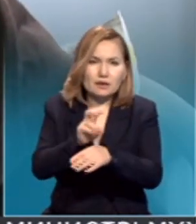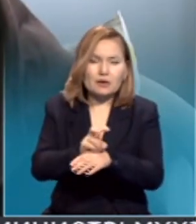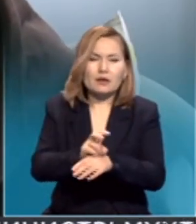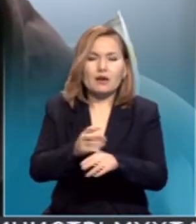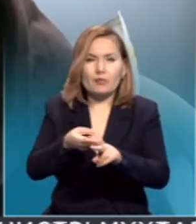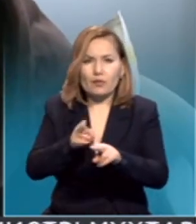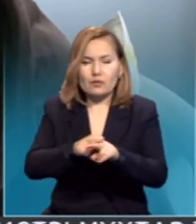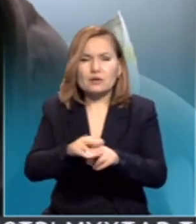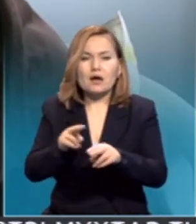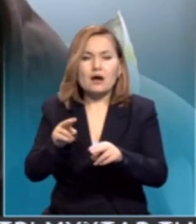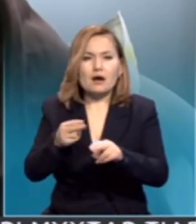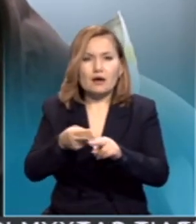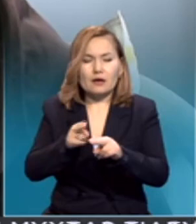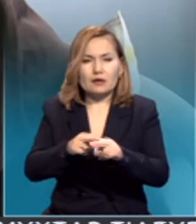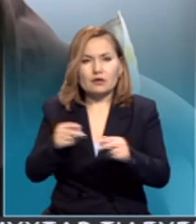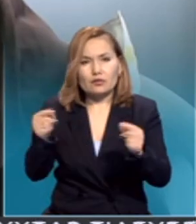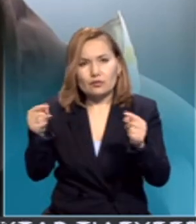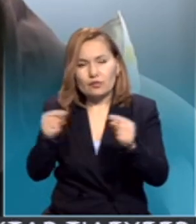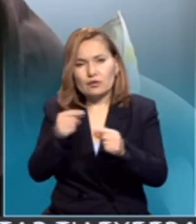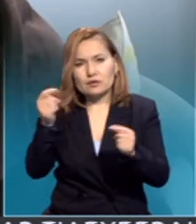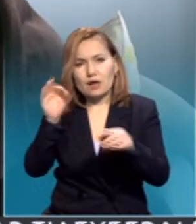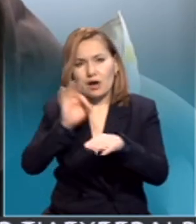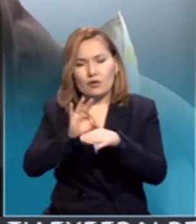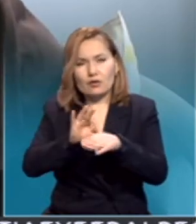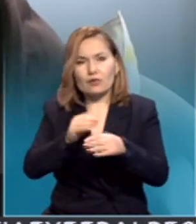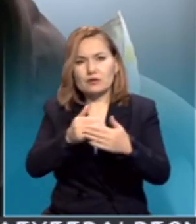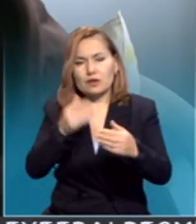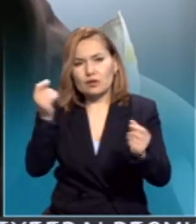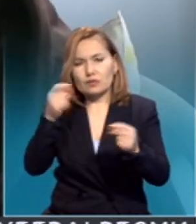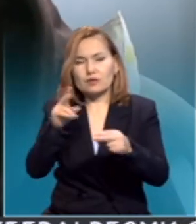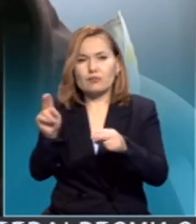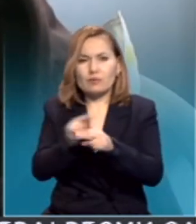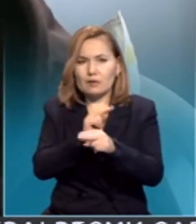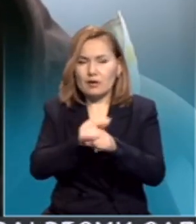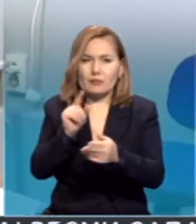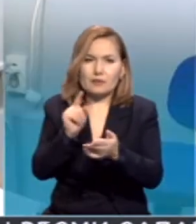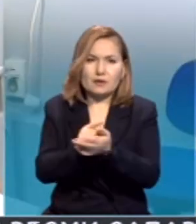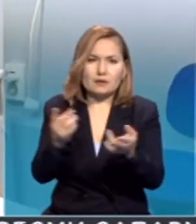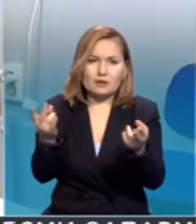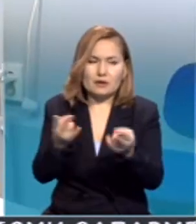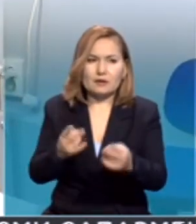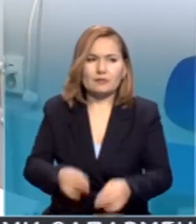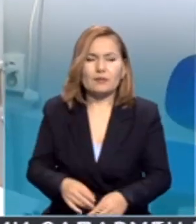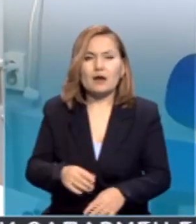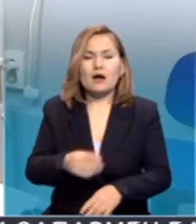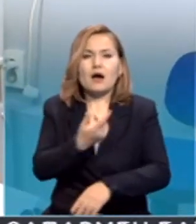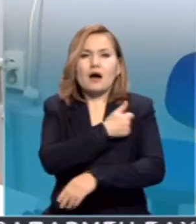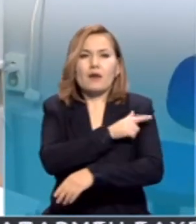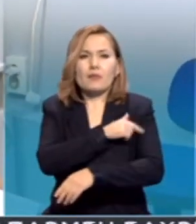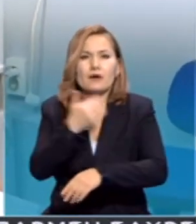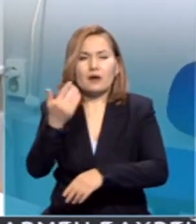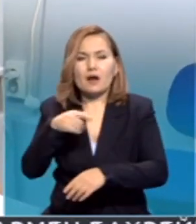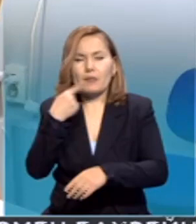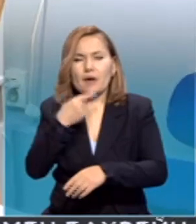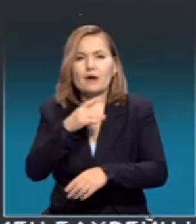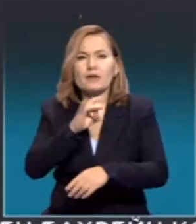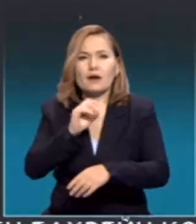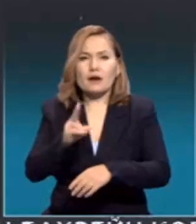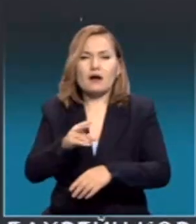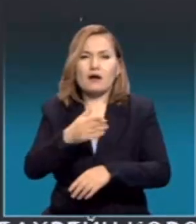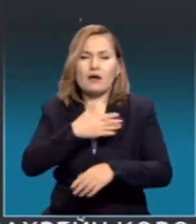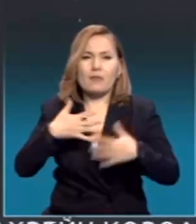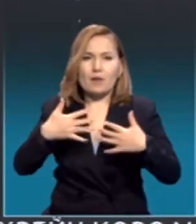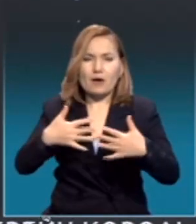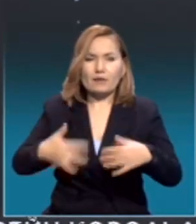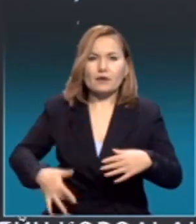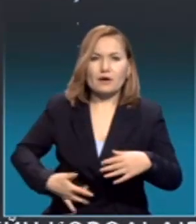керек, өтініштерін білдірту керек. Өз еркімен қалай осылай емделудің қажеті жоқ. Мамандардың сөзінше елімізде сүт безі, өкпе және